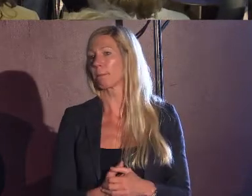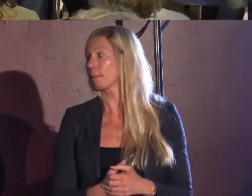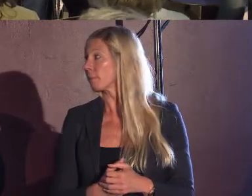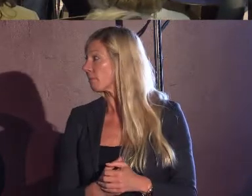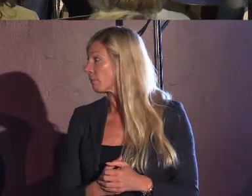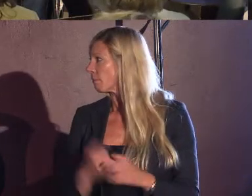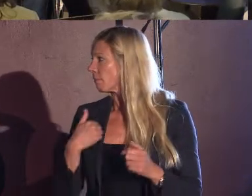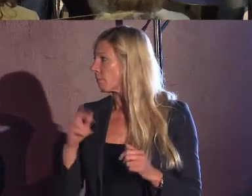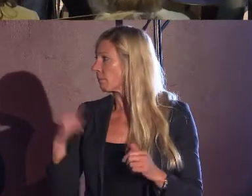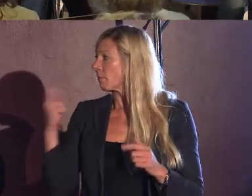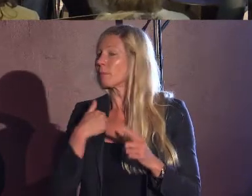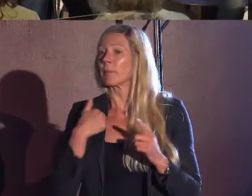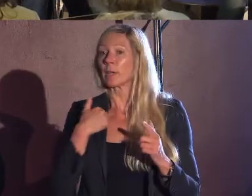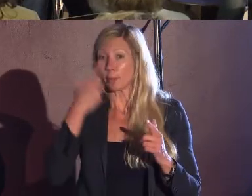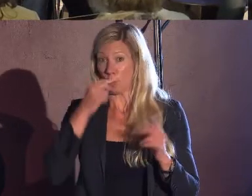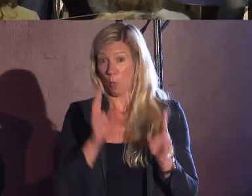Jag tror också att det är